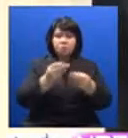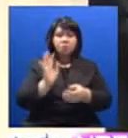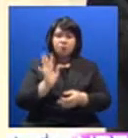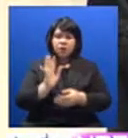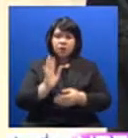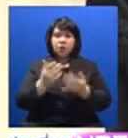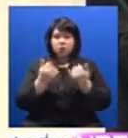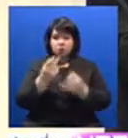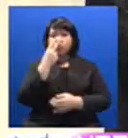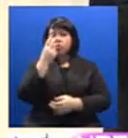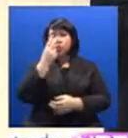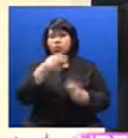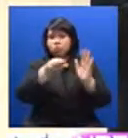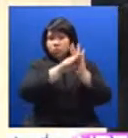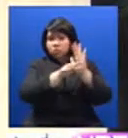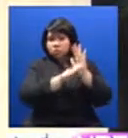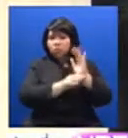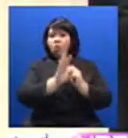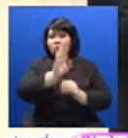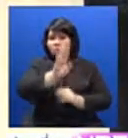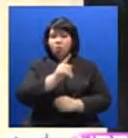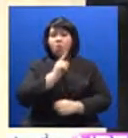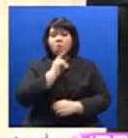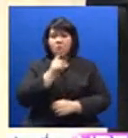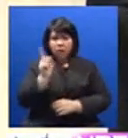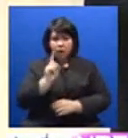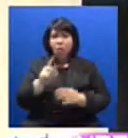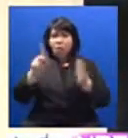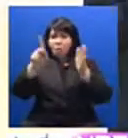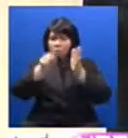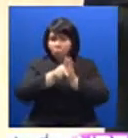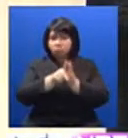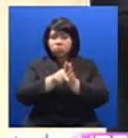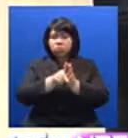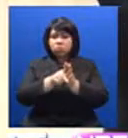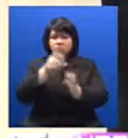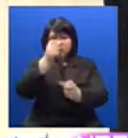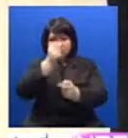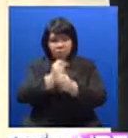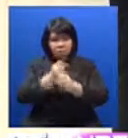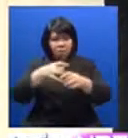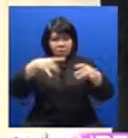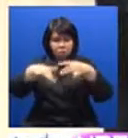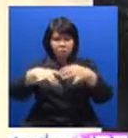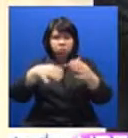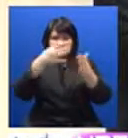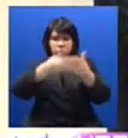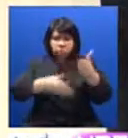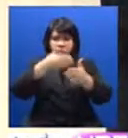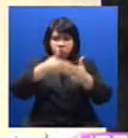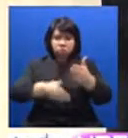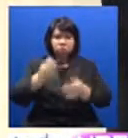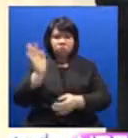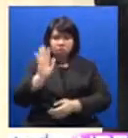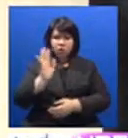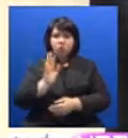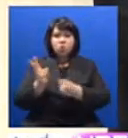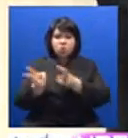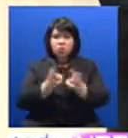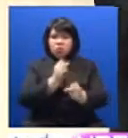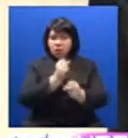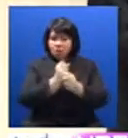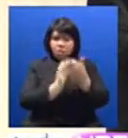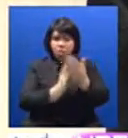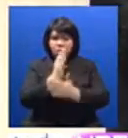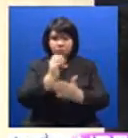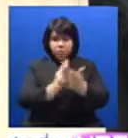ดูในกติกาของท่านอย่าเอากติกาของท่านอย่าเอากฎหมายของท่านมาทำให้เกิดการติดขัดในการดำเนินธุรกิจท่านต้องทำยังไงมันจะทำได้